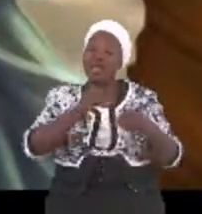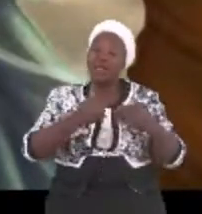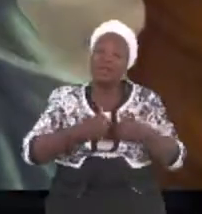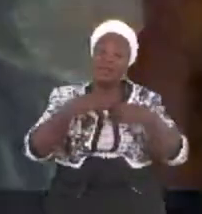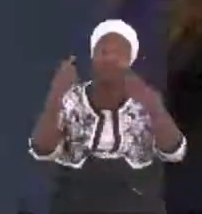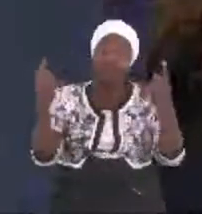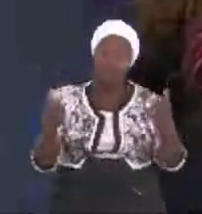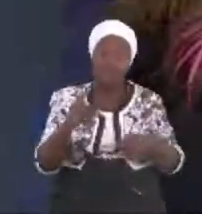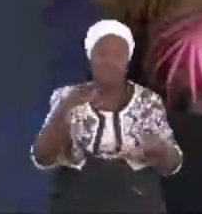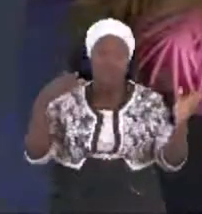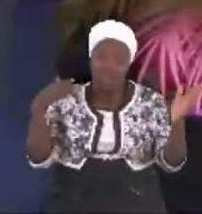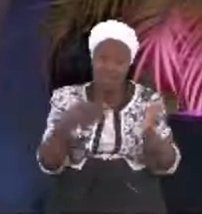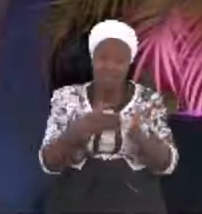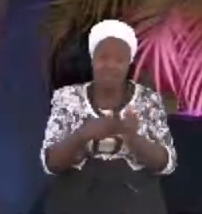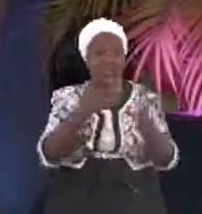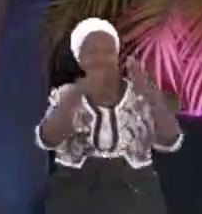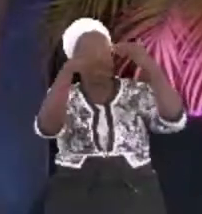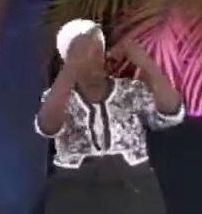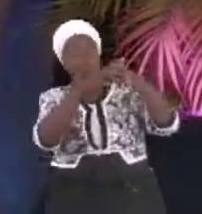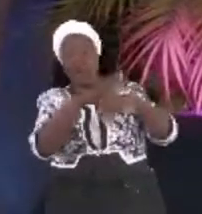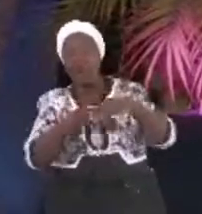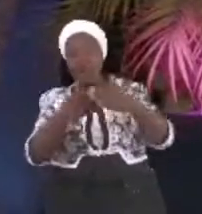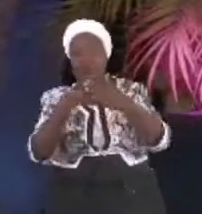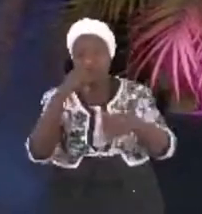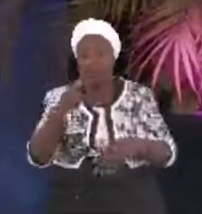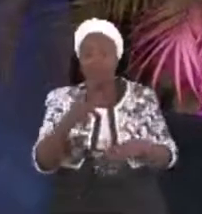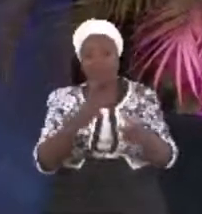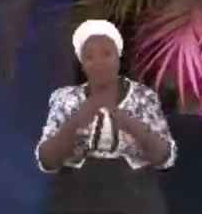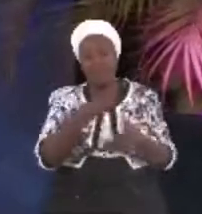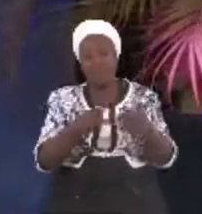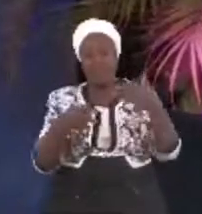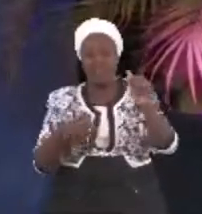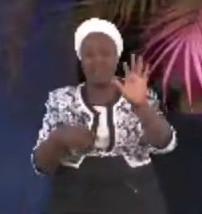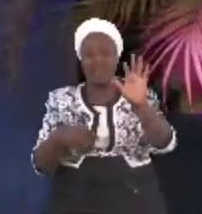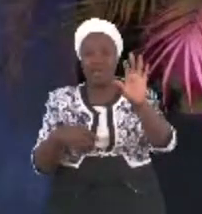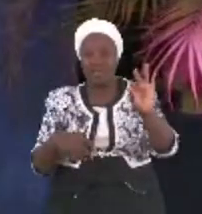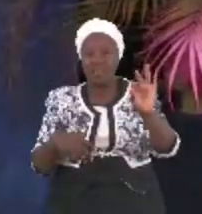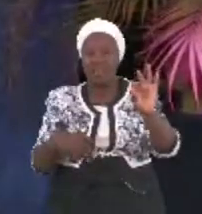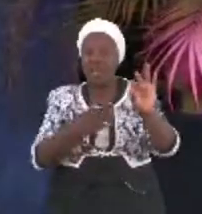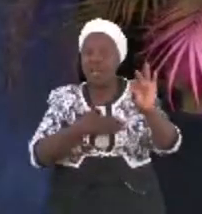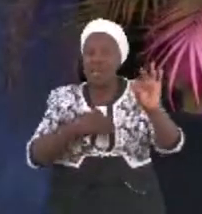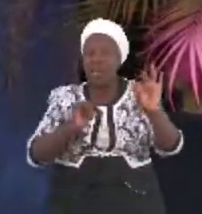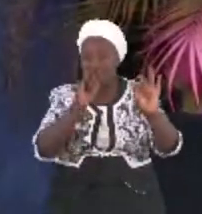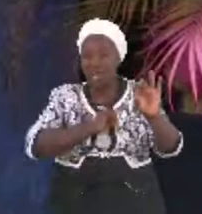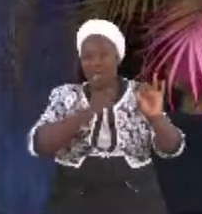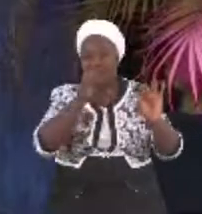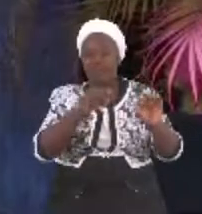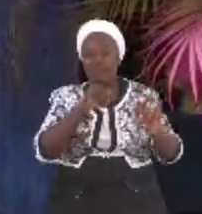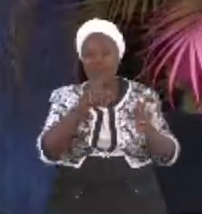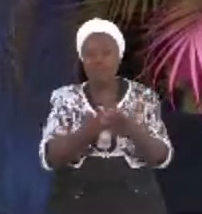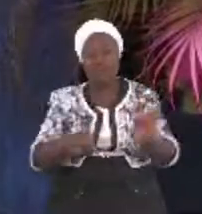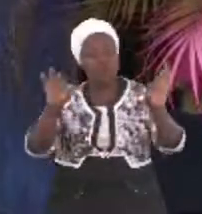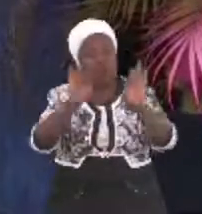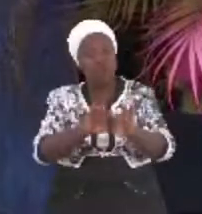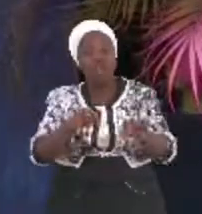péché contre le ciel et contre toi. Verset 19, je ne suis plus digne